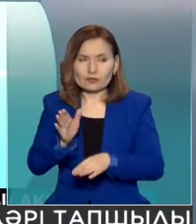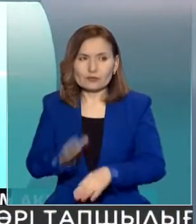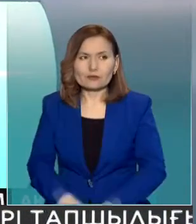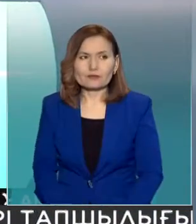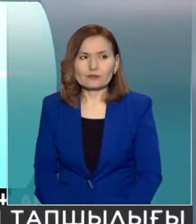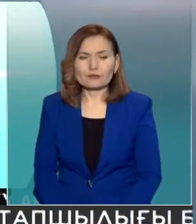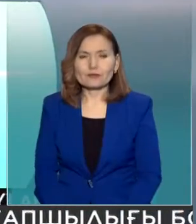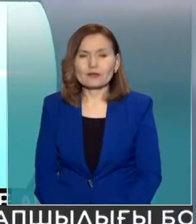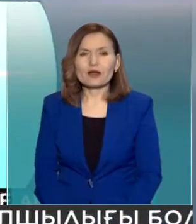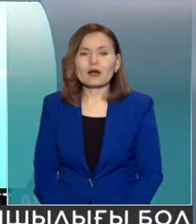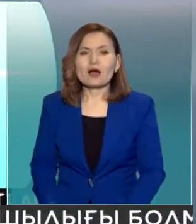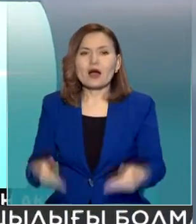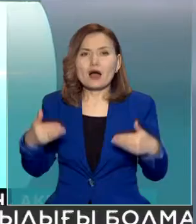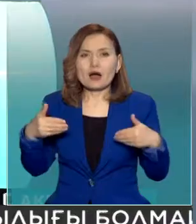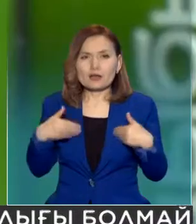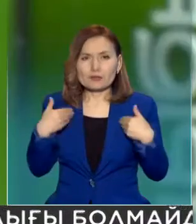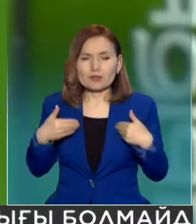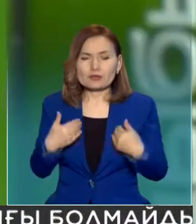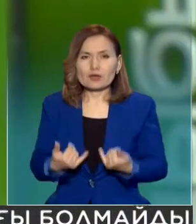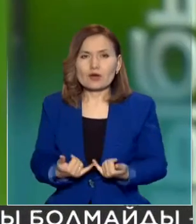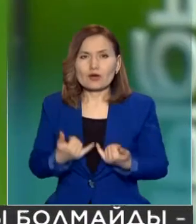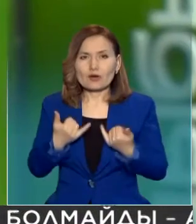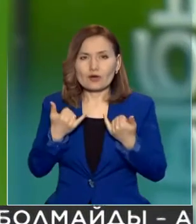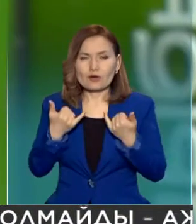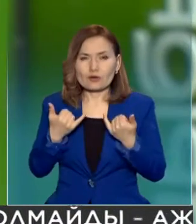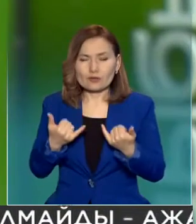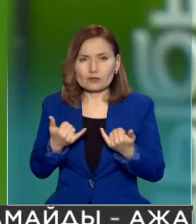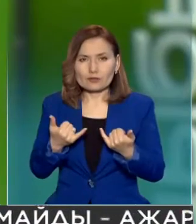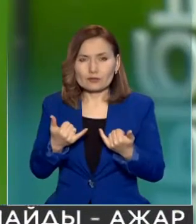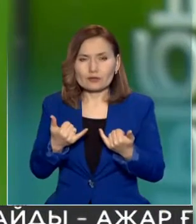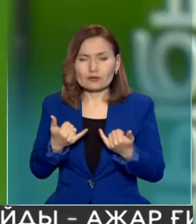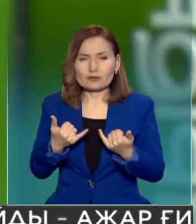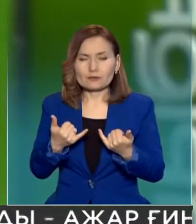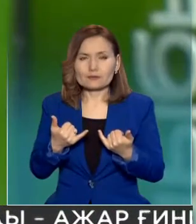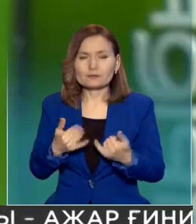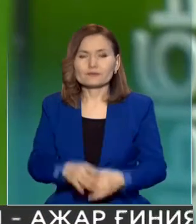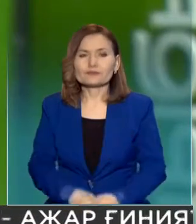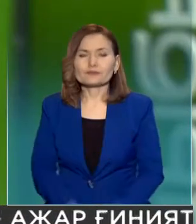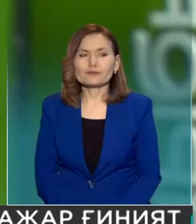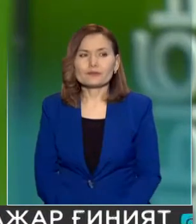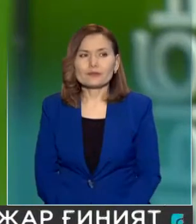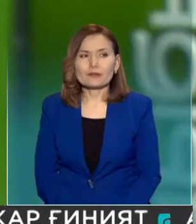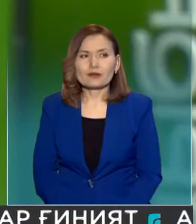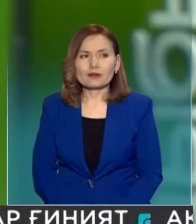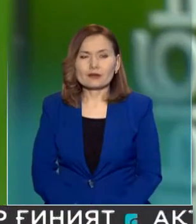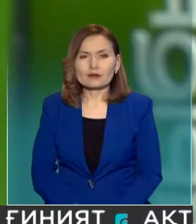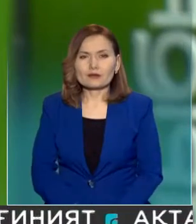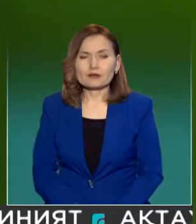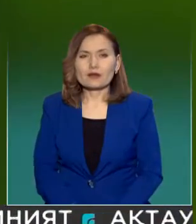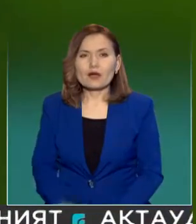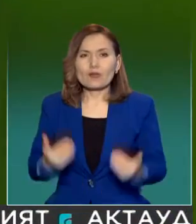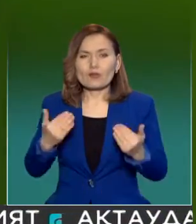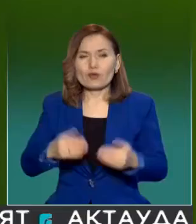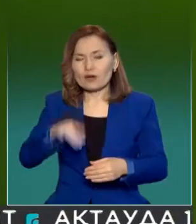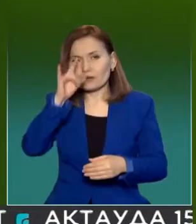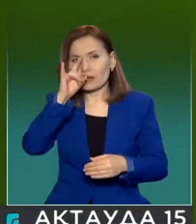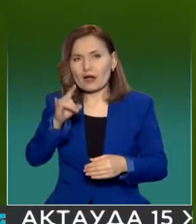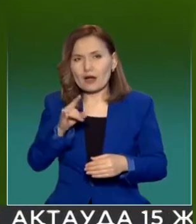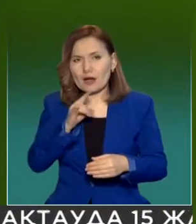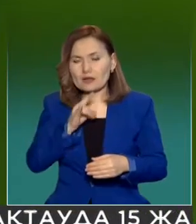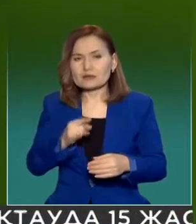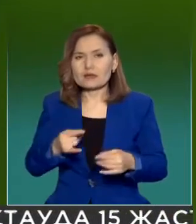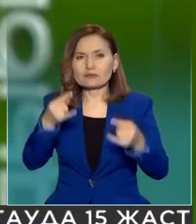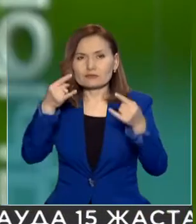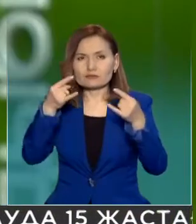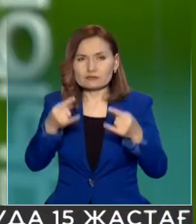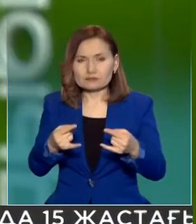Ассаламу алейкум, қымбатты көрермен. Бүгін Қазақ радиосы мен телевизиясының үні солғын тартты. Бүкіл